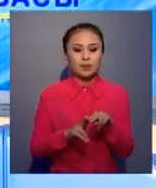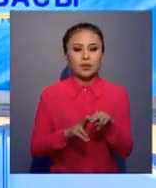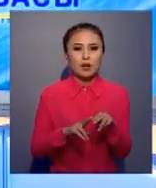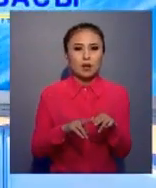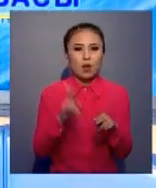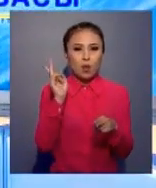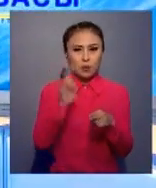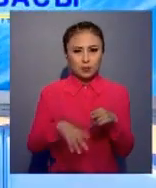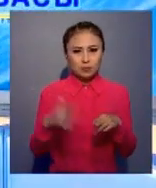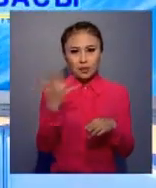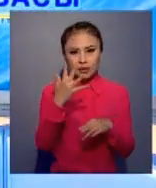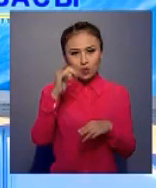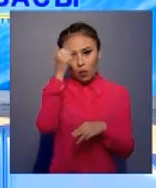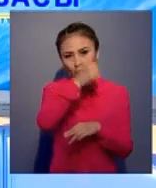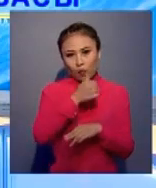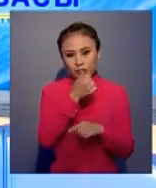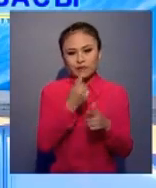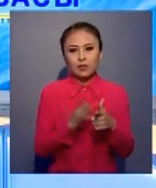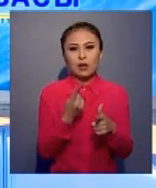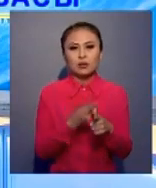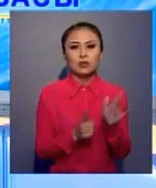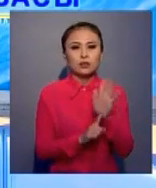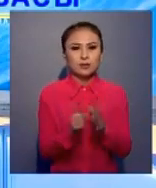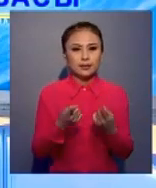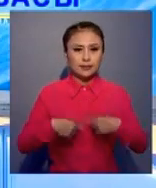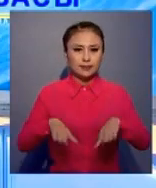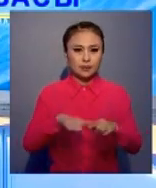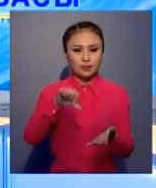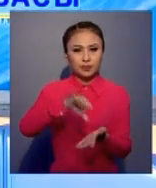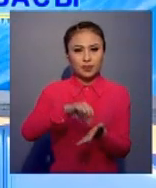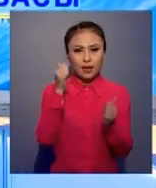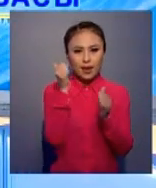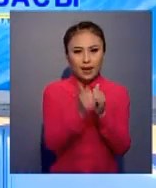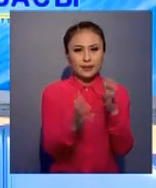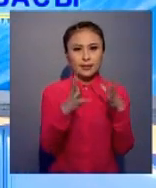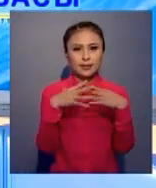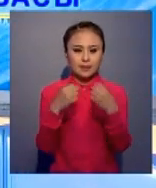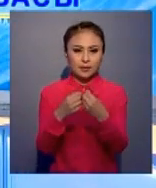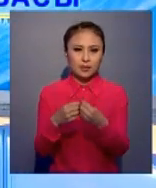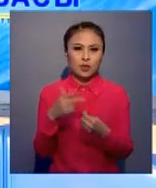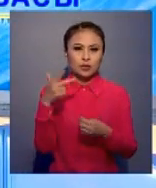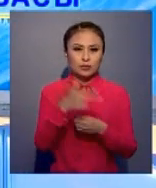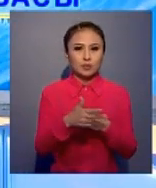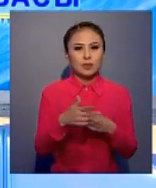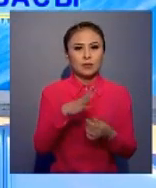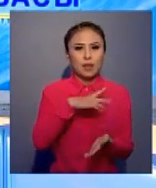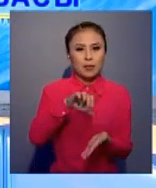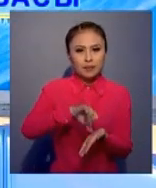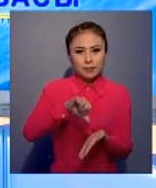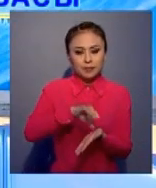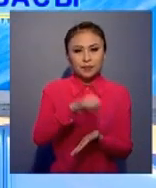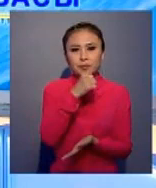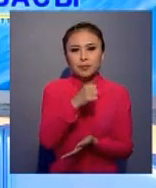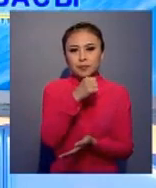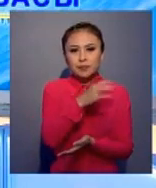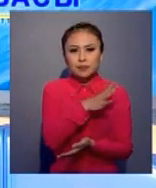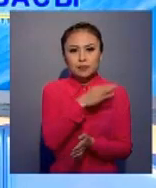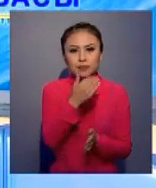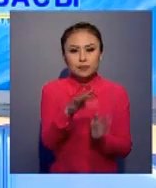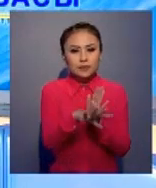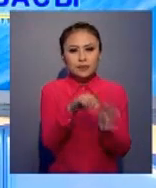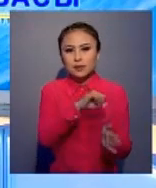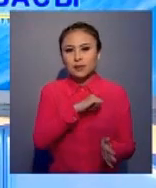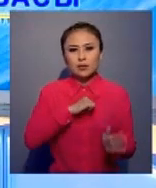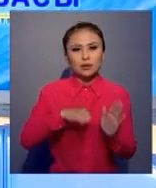мәресіне жетті. Осымен 5-ші қатарынан ұйымдастырылған сайысқа еліміздің әр өңірінен 3000-ға жуық отбасы қатысып бақ сынады. Араларынан